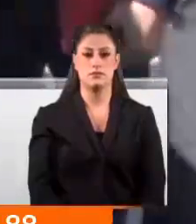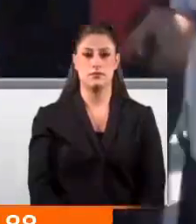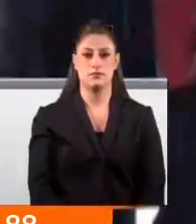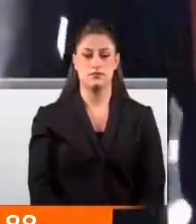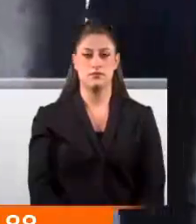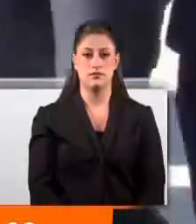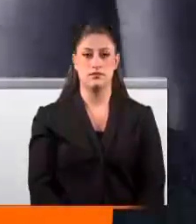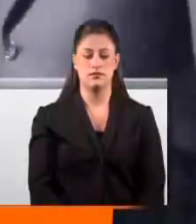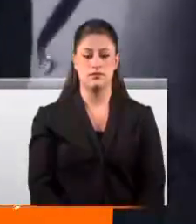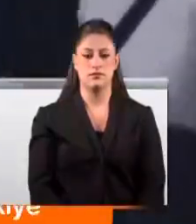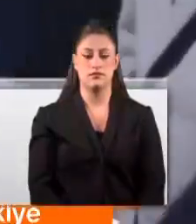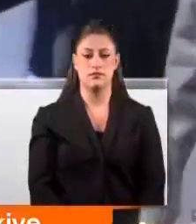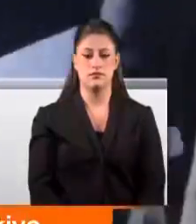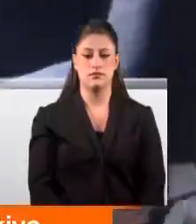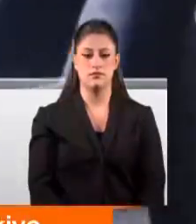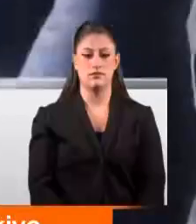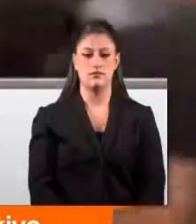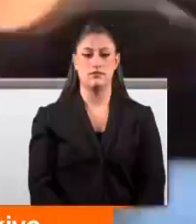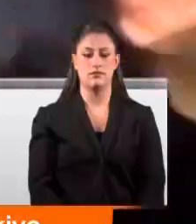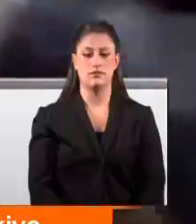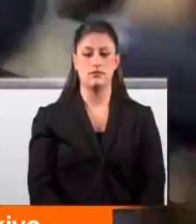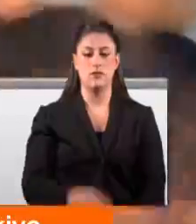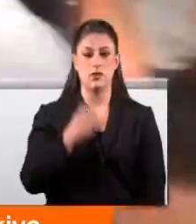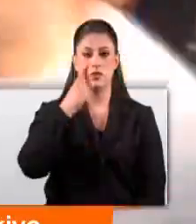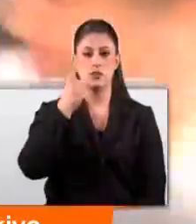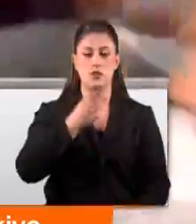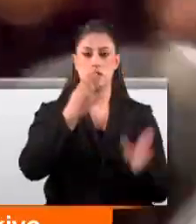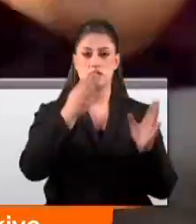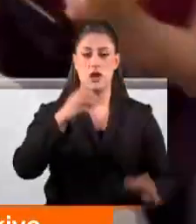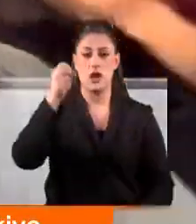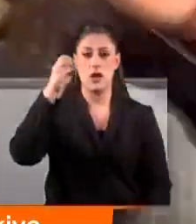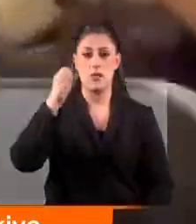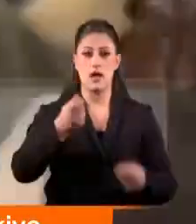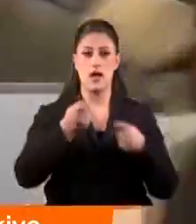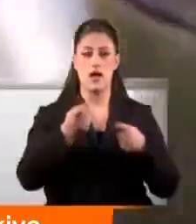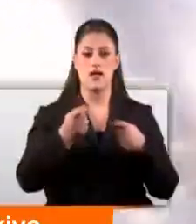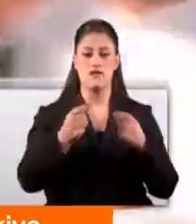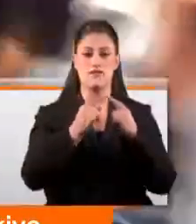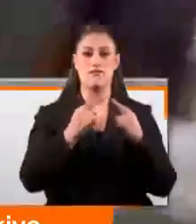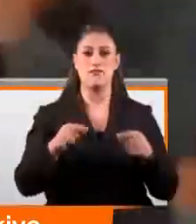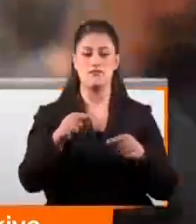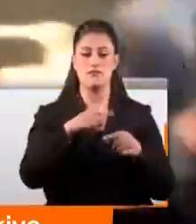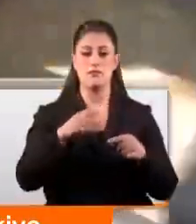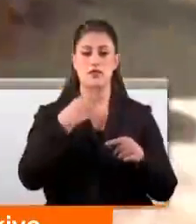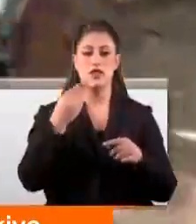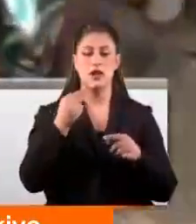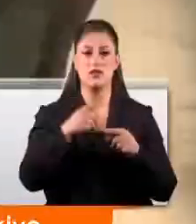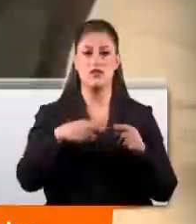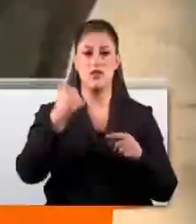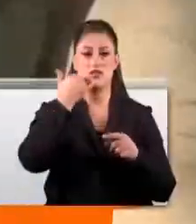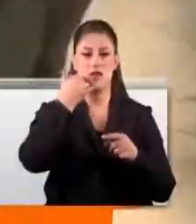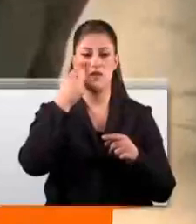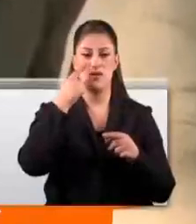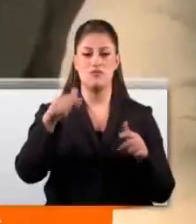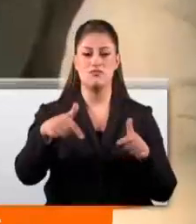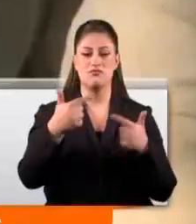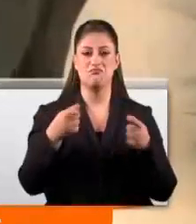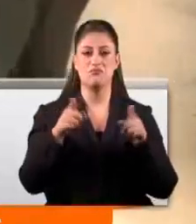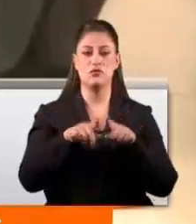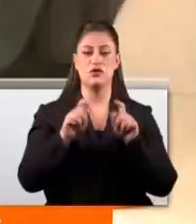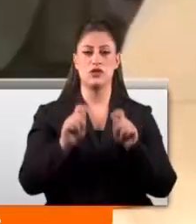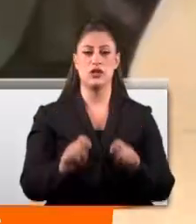efendim, sağ olun. Sağ olun. Erdoğan AK Parti'nin eğitim kampındaki gençlerle de telefonla buluştu. Sevgili gençler.